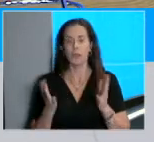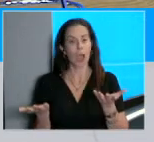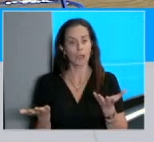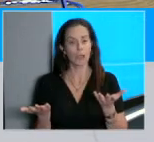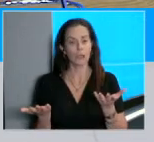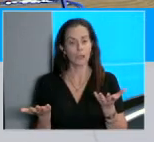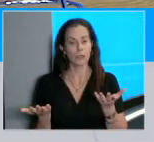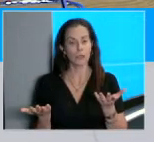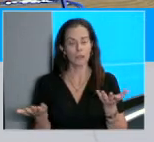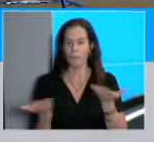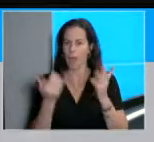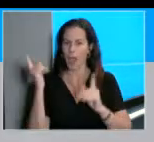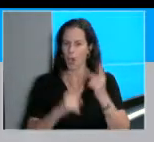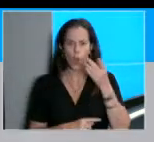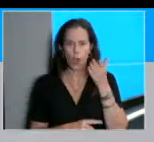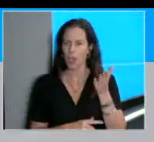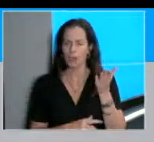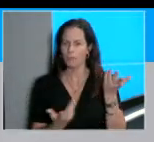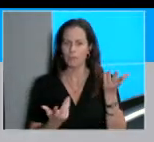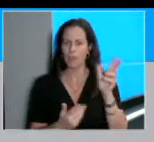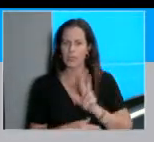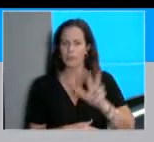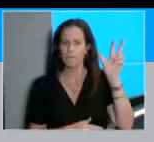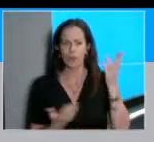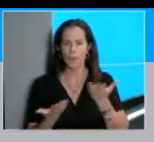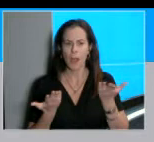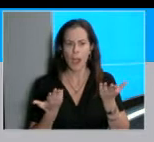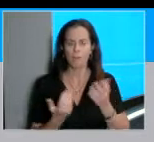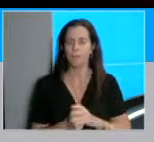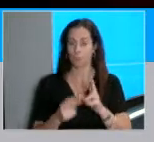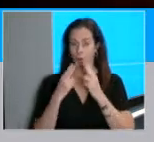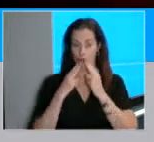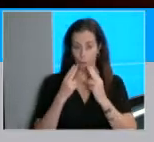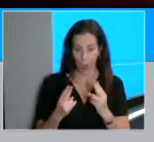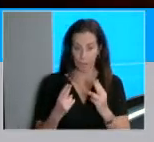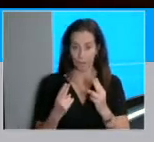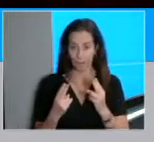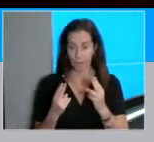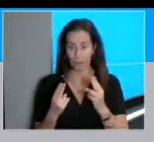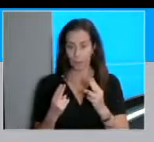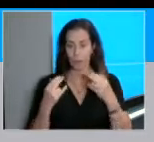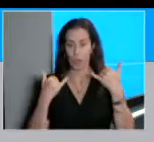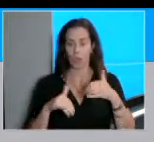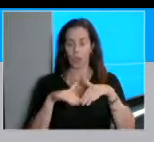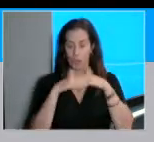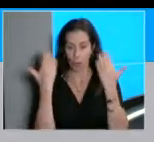כל, מה קורה אצלכם שם על פסגת החרמון? קודם כל, רגוע